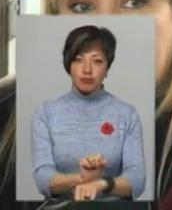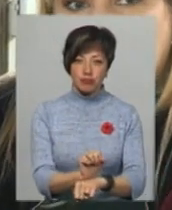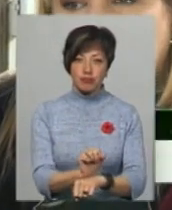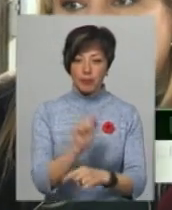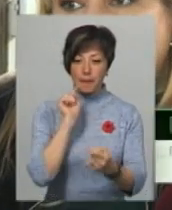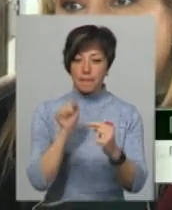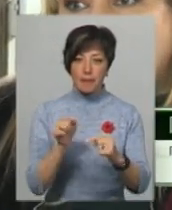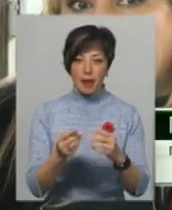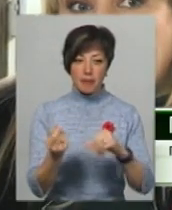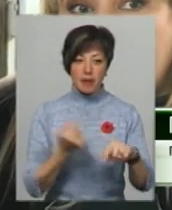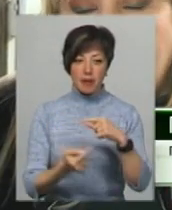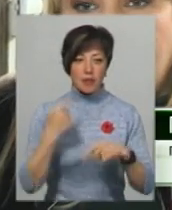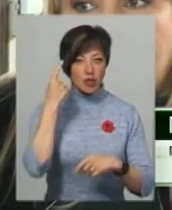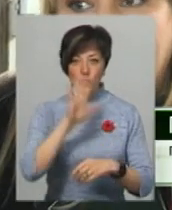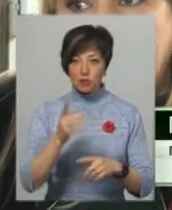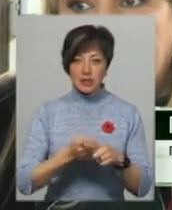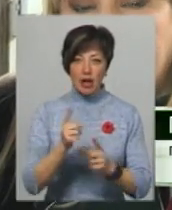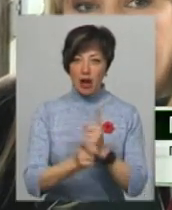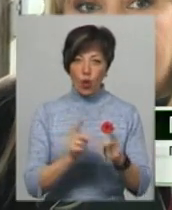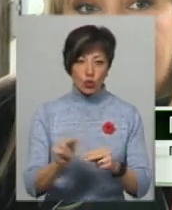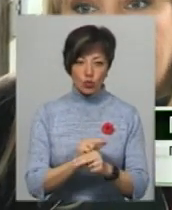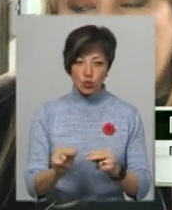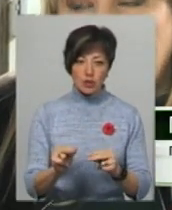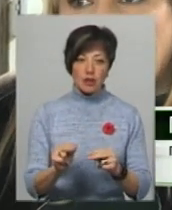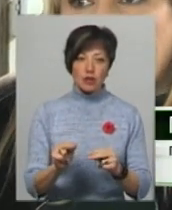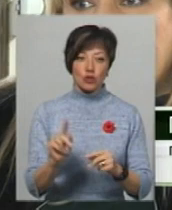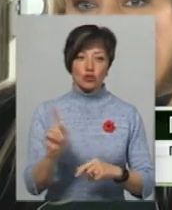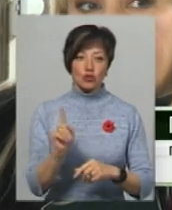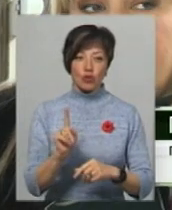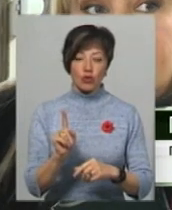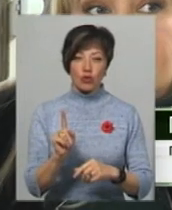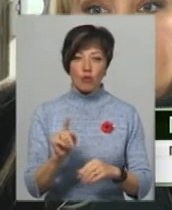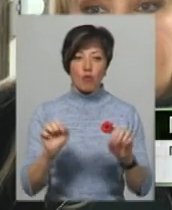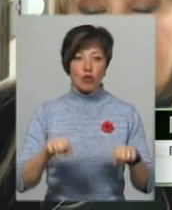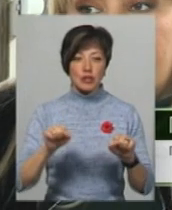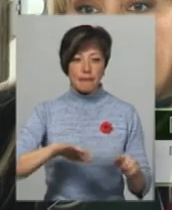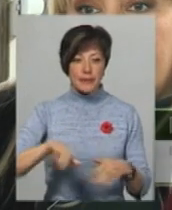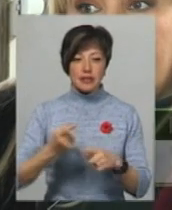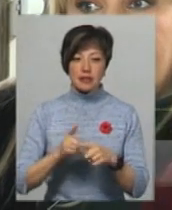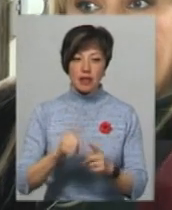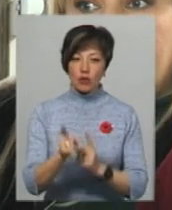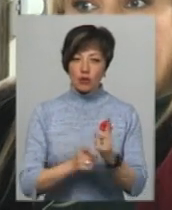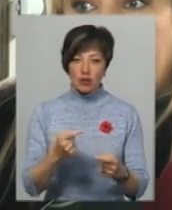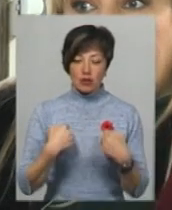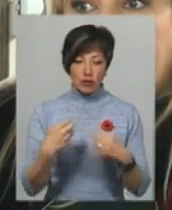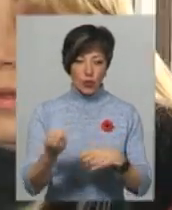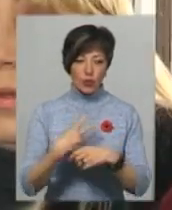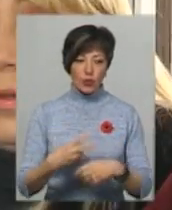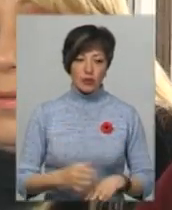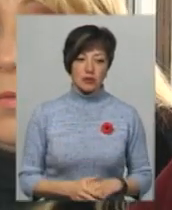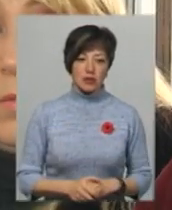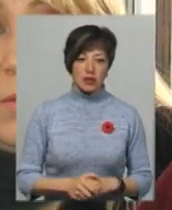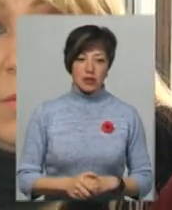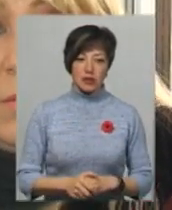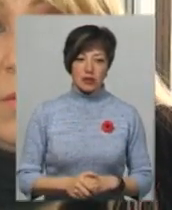не є як реконструкція, це не є і що практично можливо після цієї реконструкції нас і тут вже і не буде. Це не